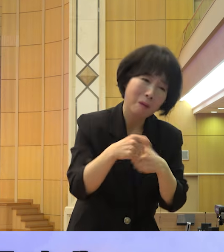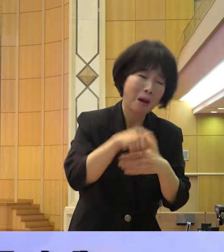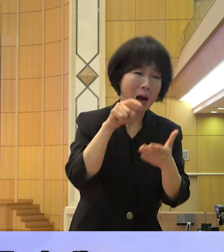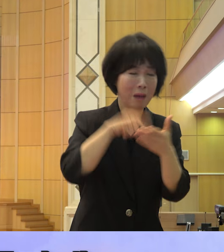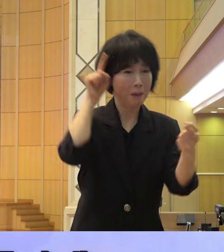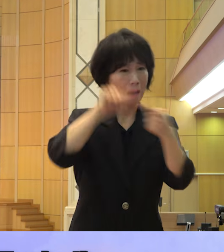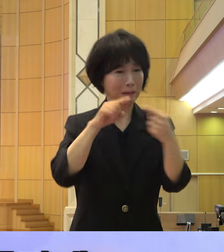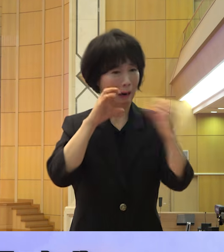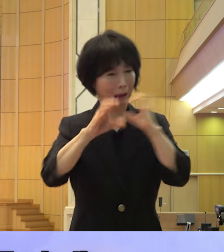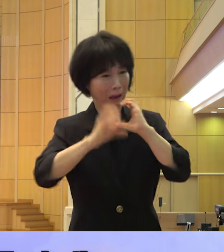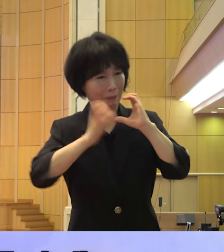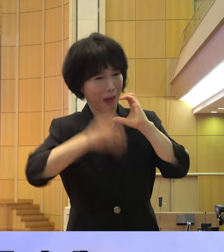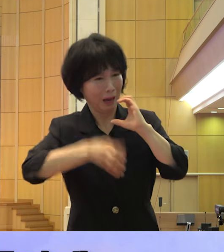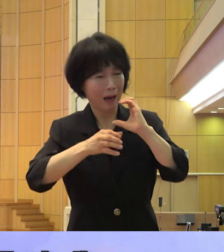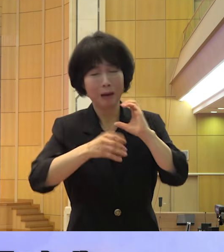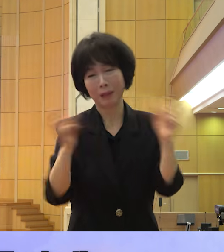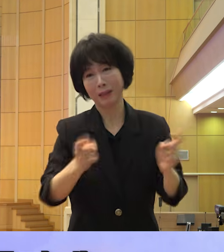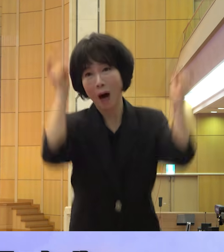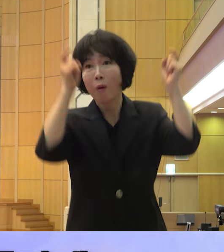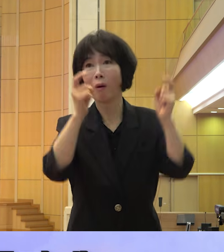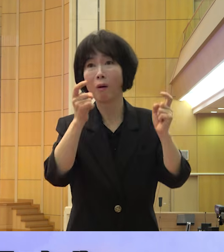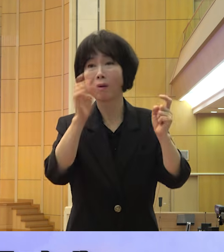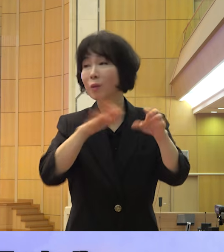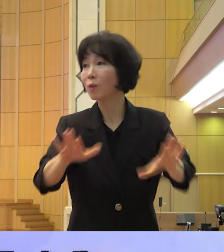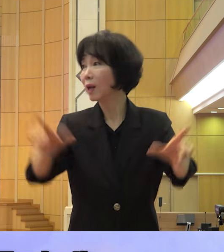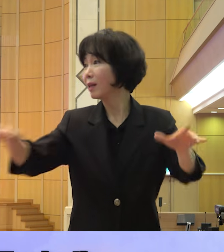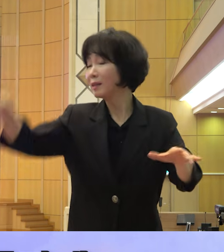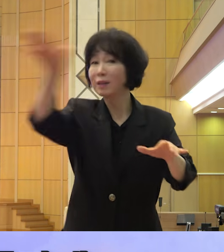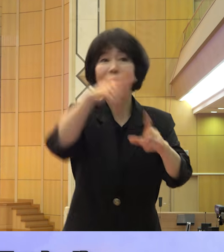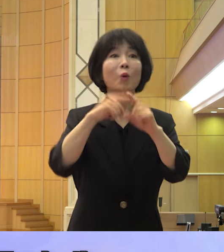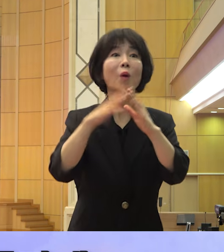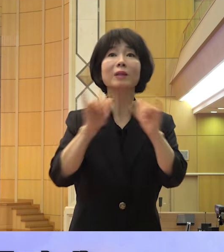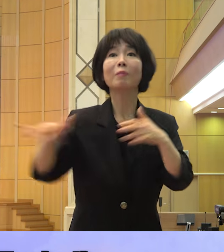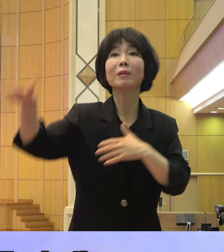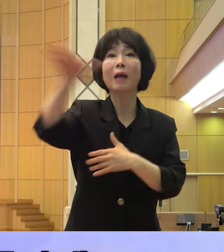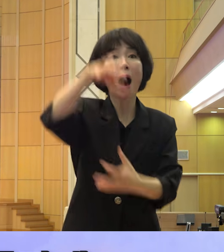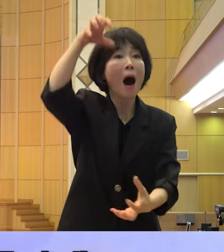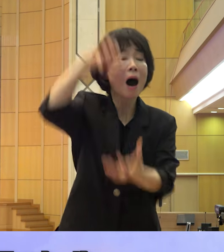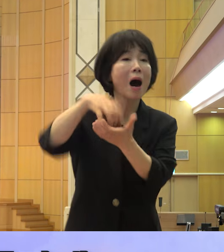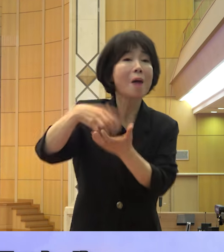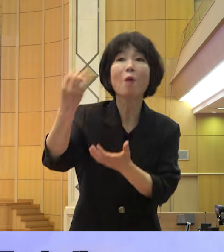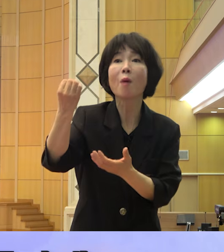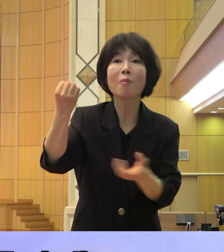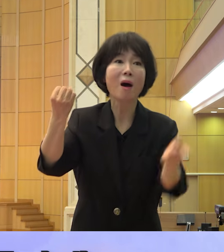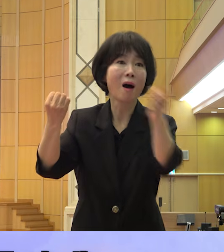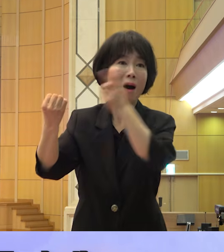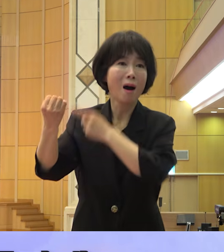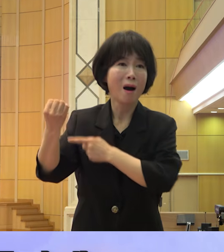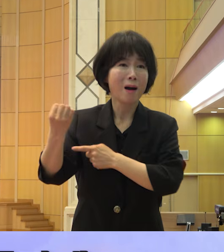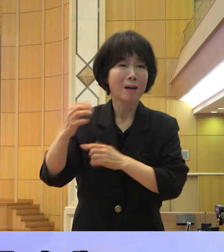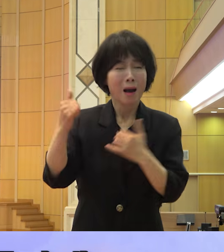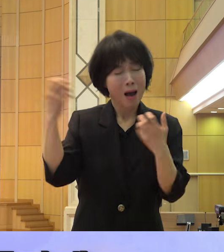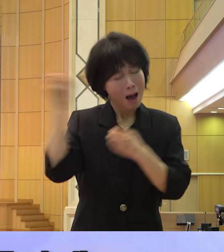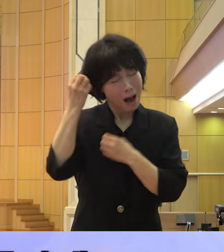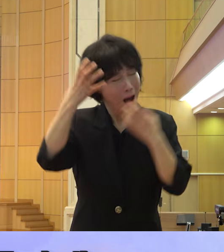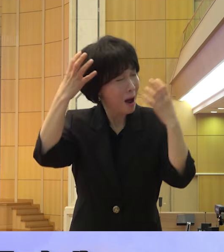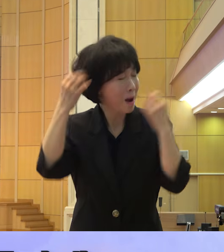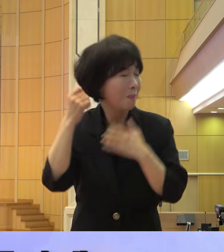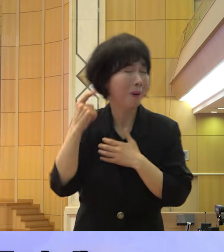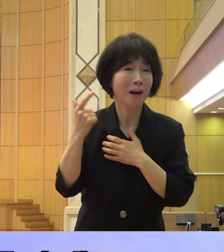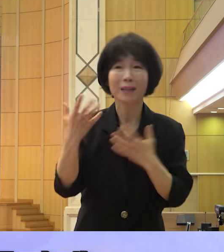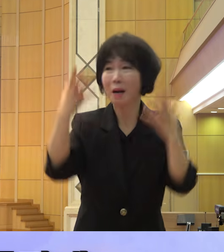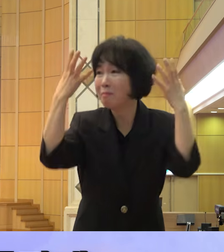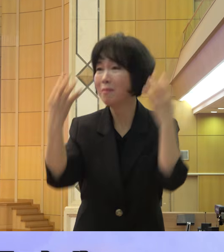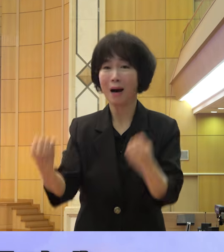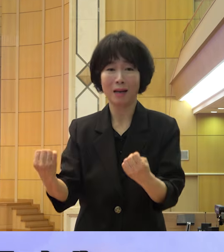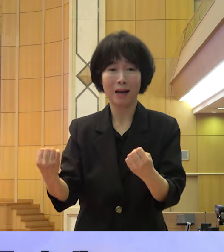안 맞아가지고 이럴 때 저럴 때가 있는데, 세상에 교회 성도들이 한두 명이요, 한마디만 해도 10,000명 10,000마디 하는데 별의별 소리가 다